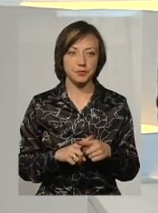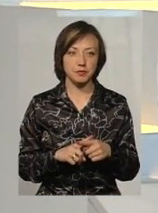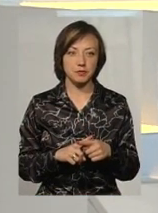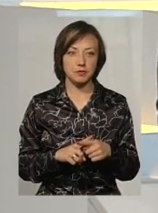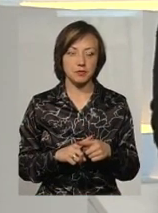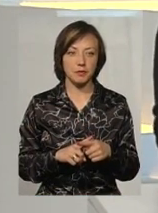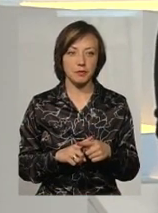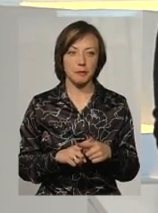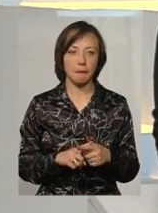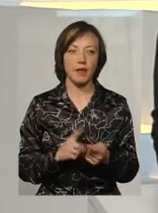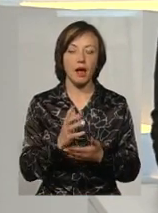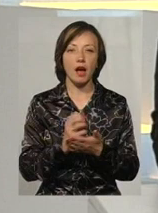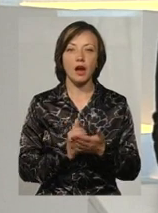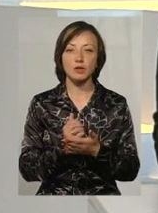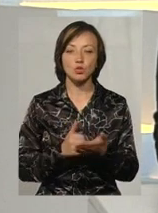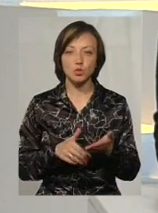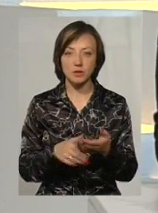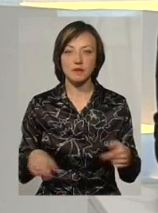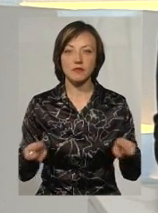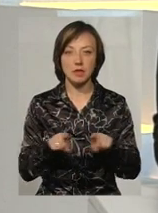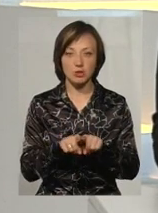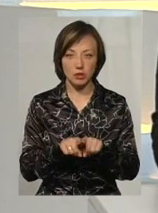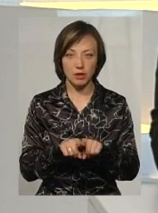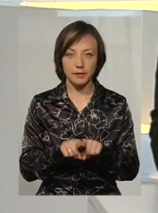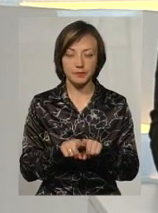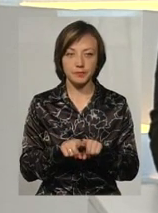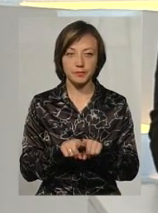не повноважень, а ресурсів, все ж таки